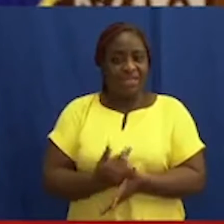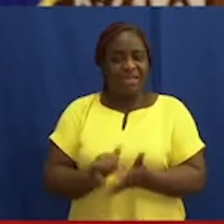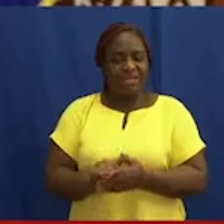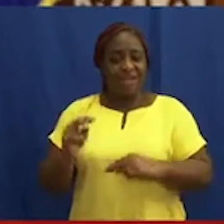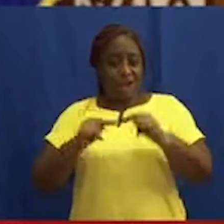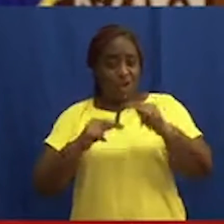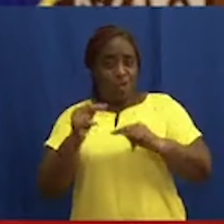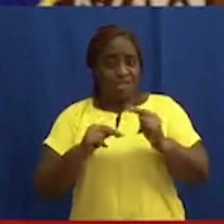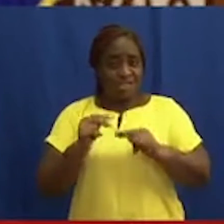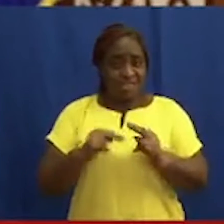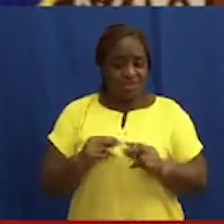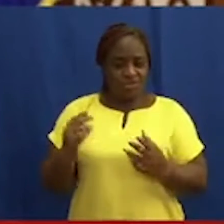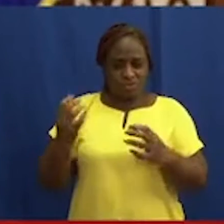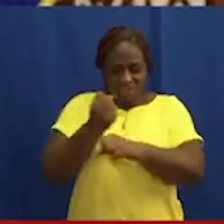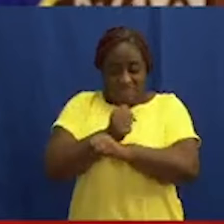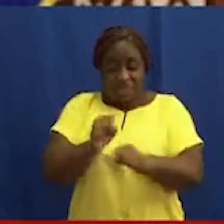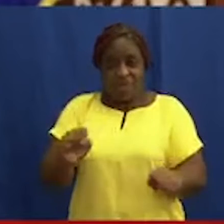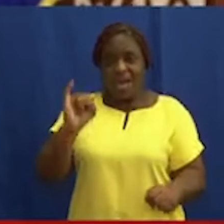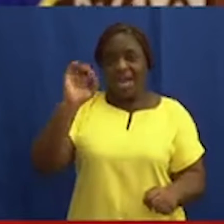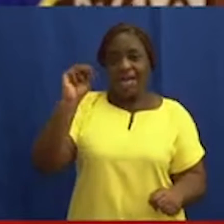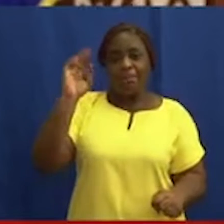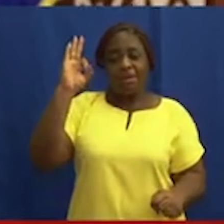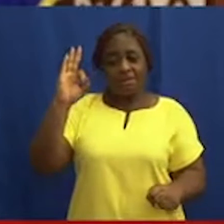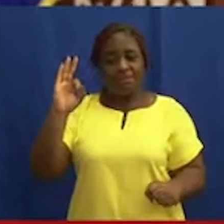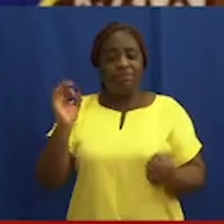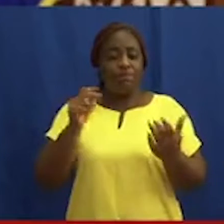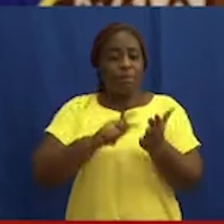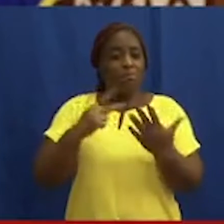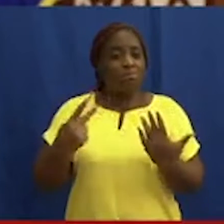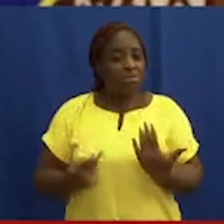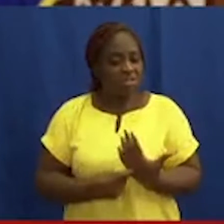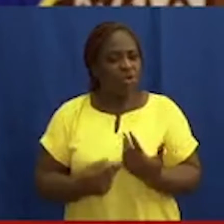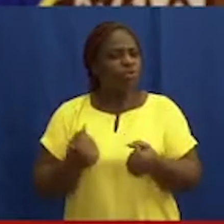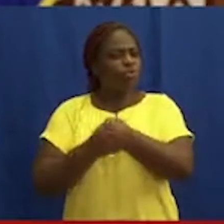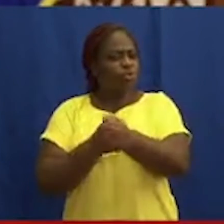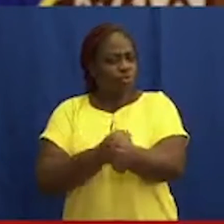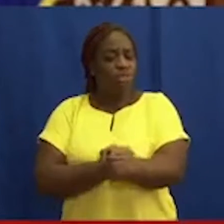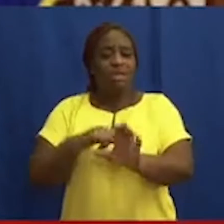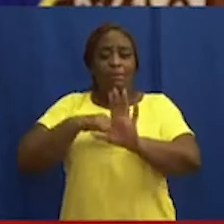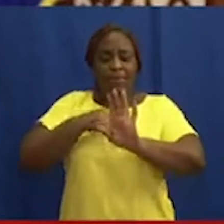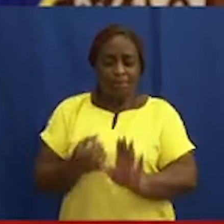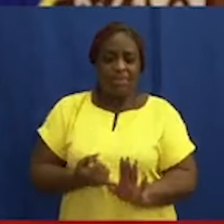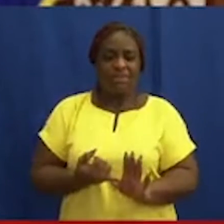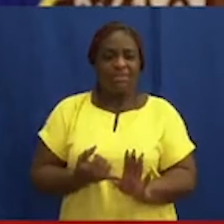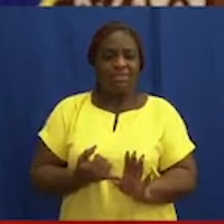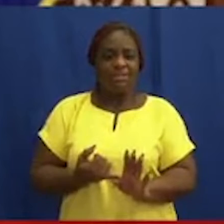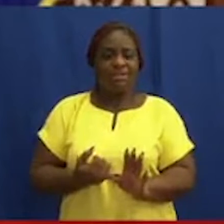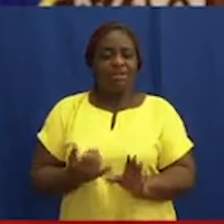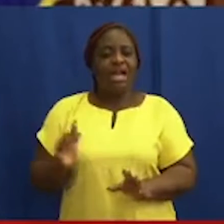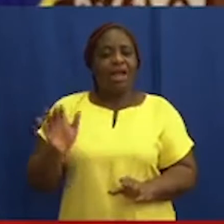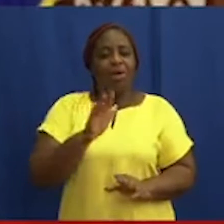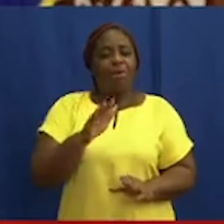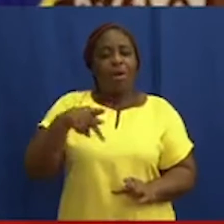domin farfado da tattalin arziki da kuma ainihin tallafi da damu samu na IMF da kuma